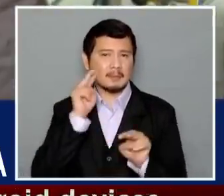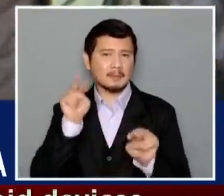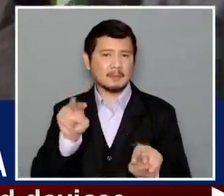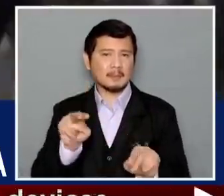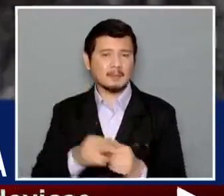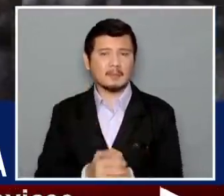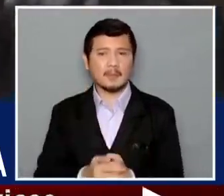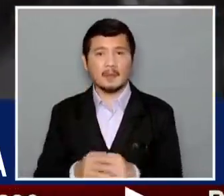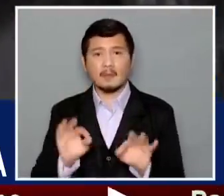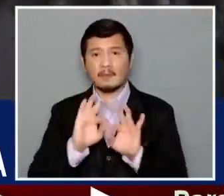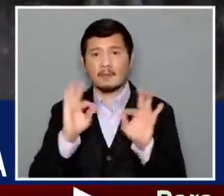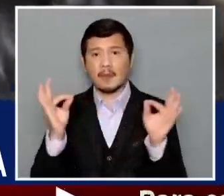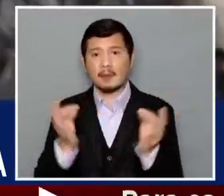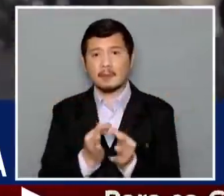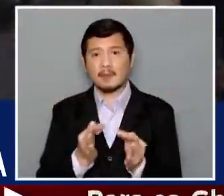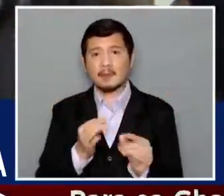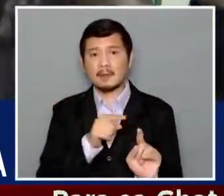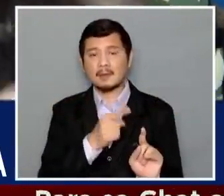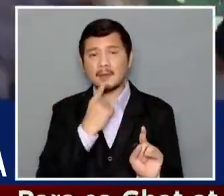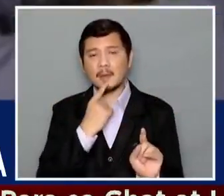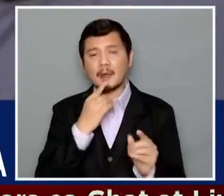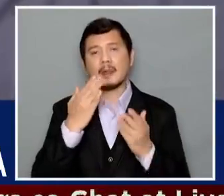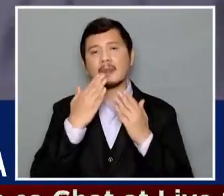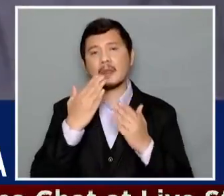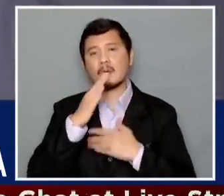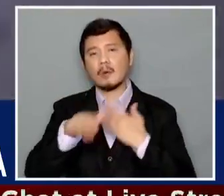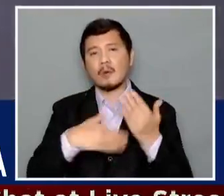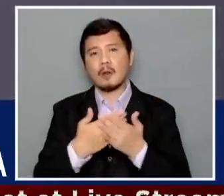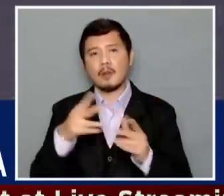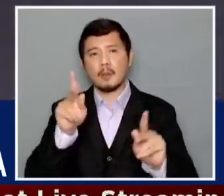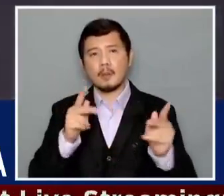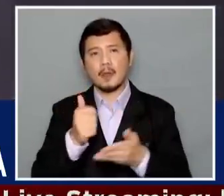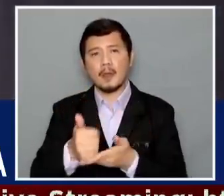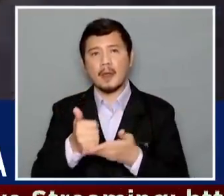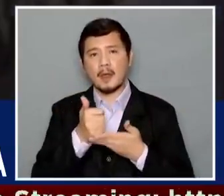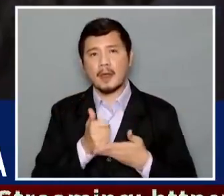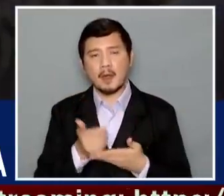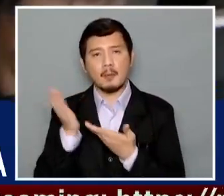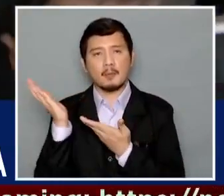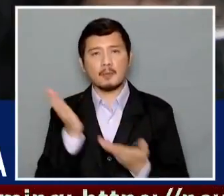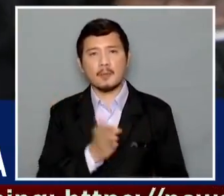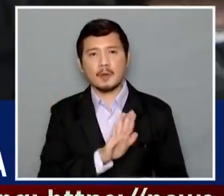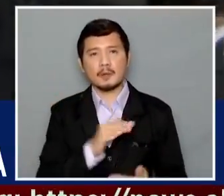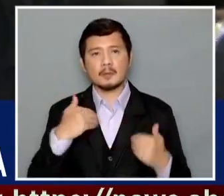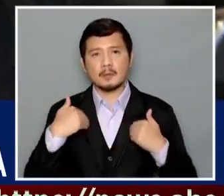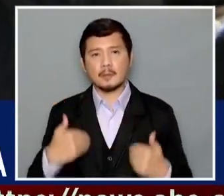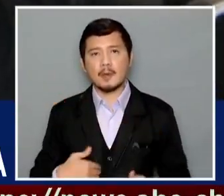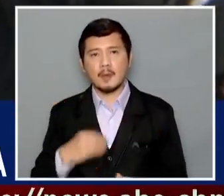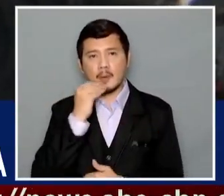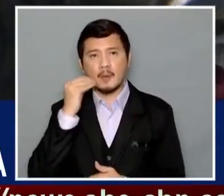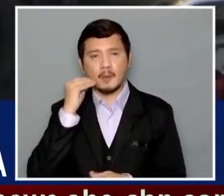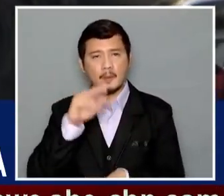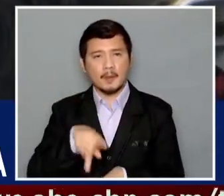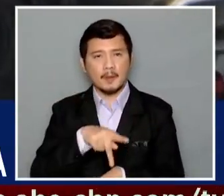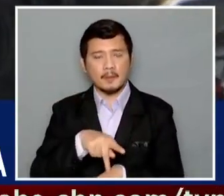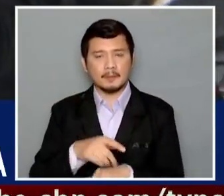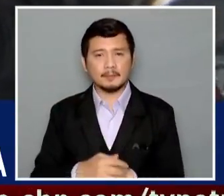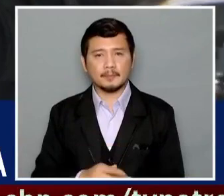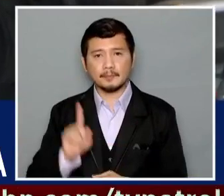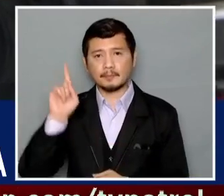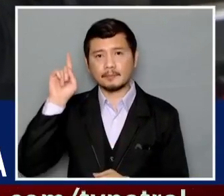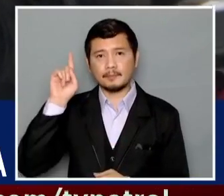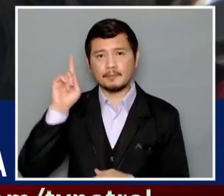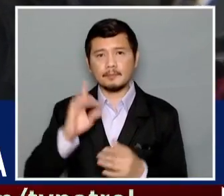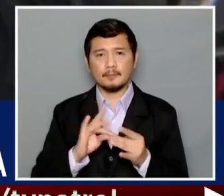Lilo sa lahat ng tumulong para maiuwi ang labi ng kanilang mahal sa buhay. I'd like to thank the Philippine government,